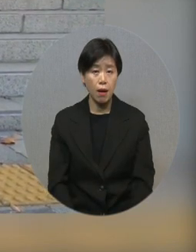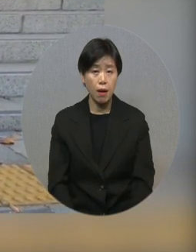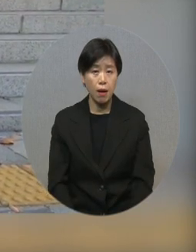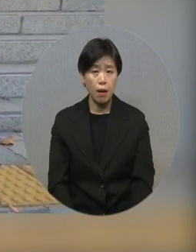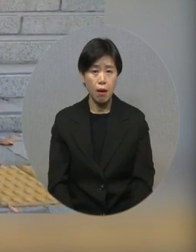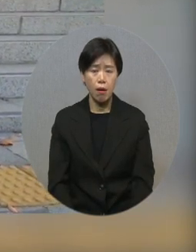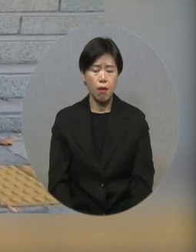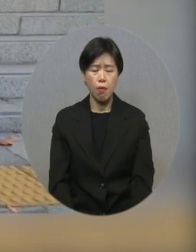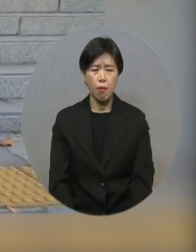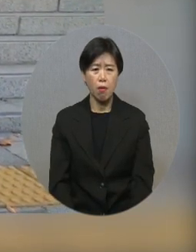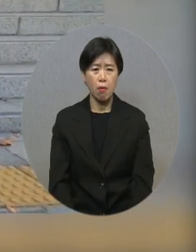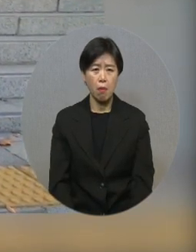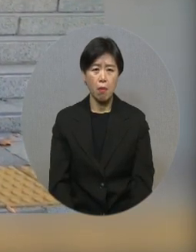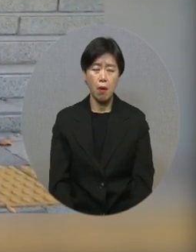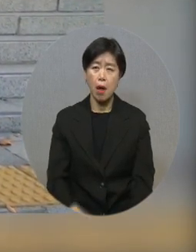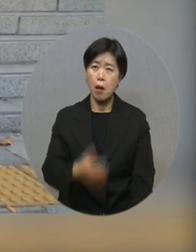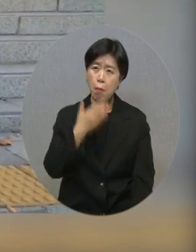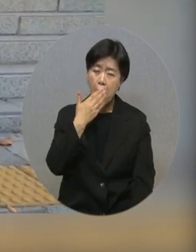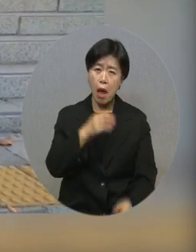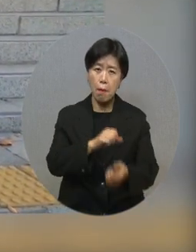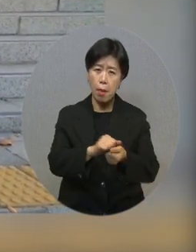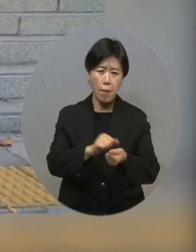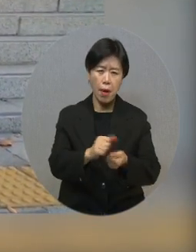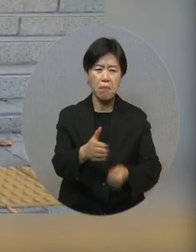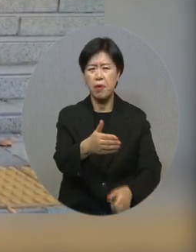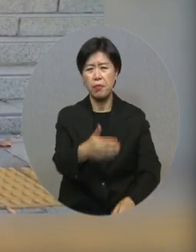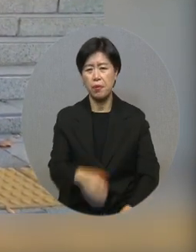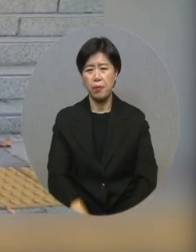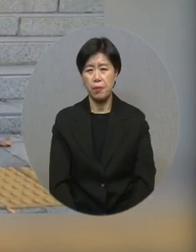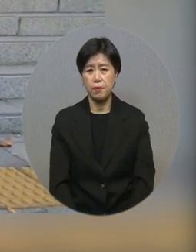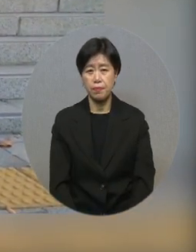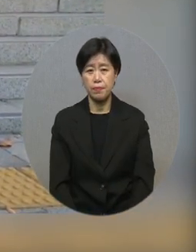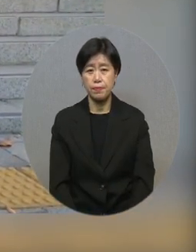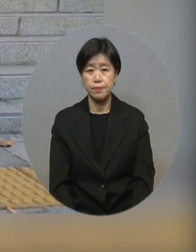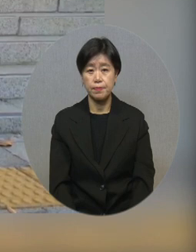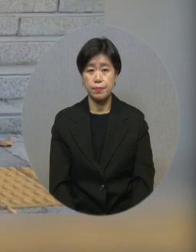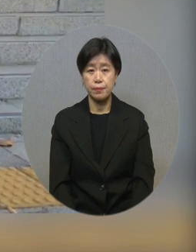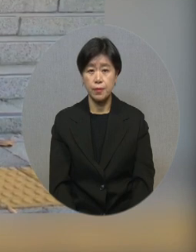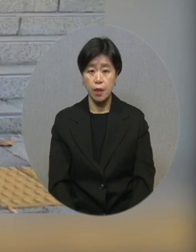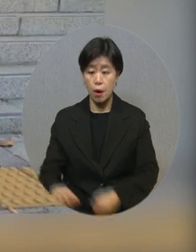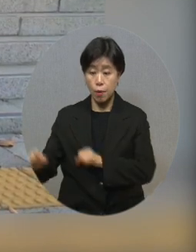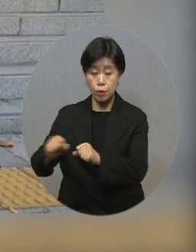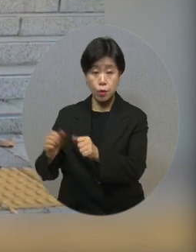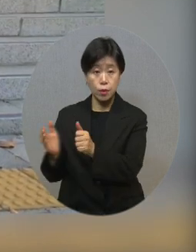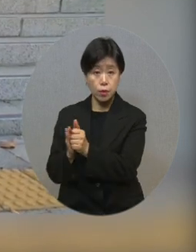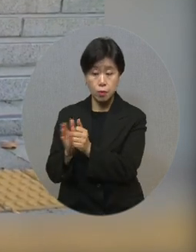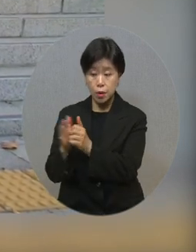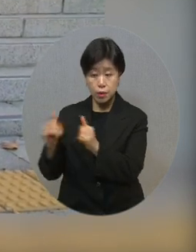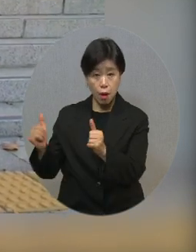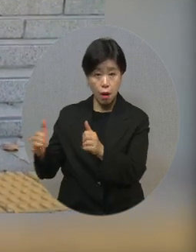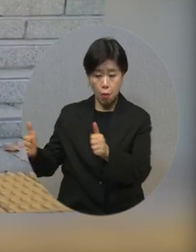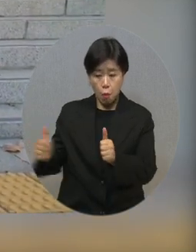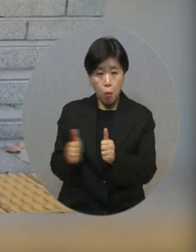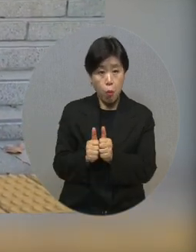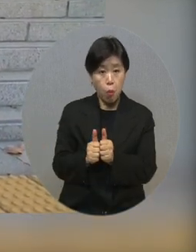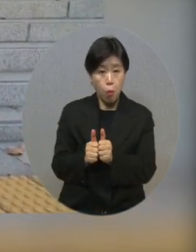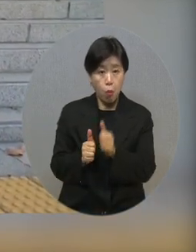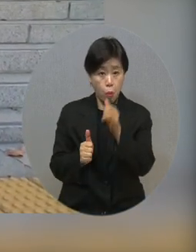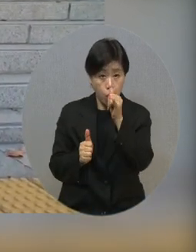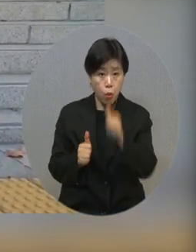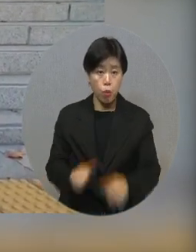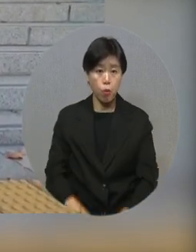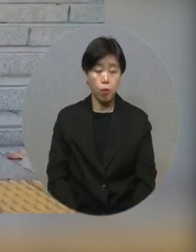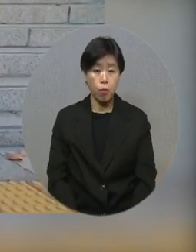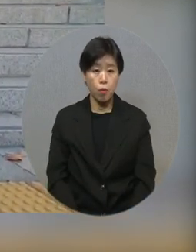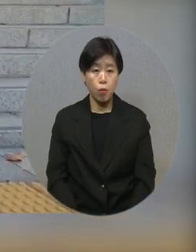그런 일 안 하고 안녕하세요. 그런 일은 활동 지원해주신 나의 세대 그럼 우리는 뭐하냐 우리 내일이에요. 내